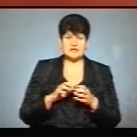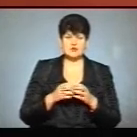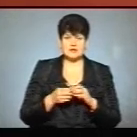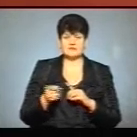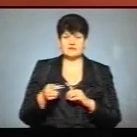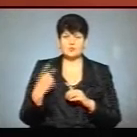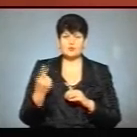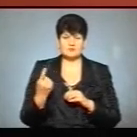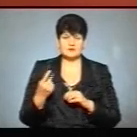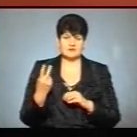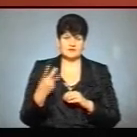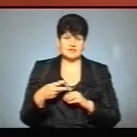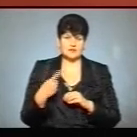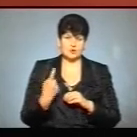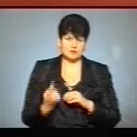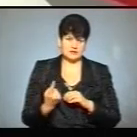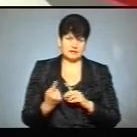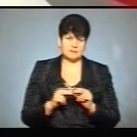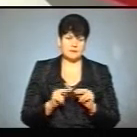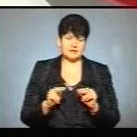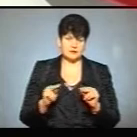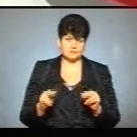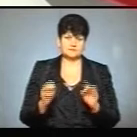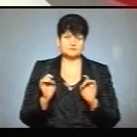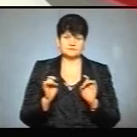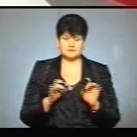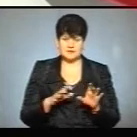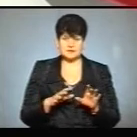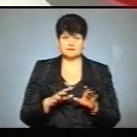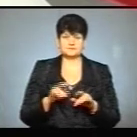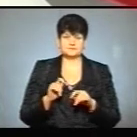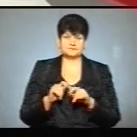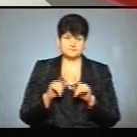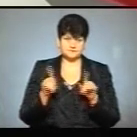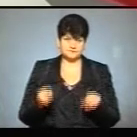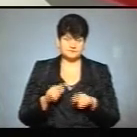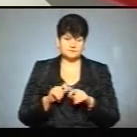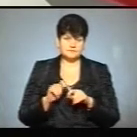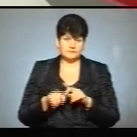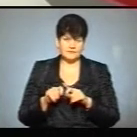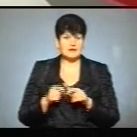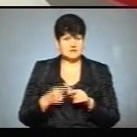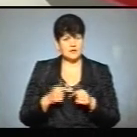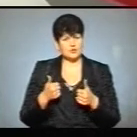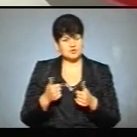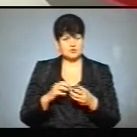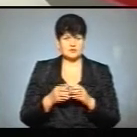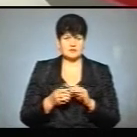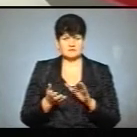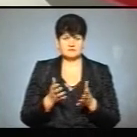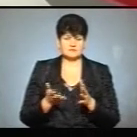Тернопільській області 21 педагог пройшов сертифікацію. З огляду на загальні результати по Україні, це хороший результат? Ви